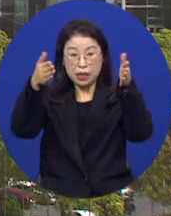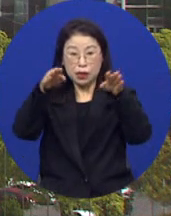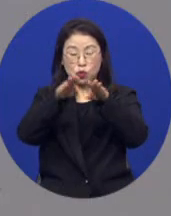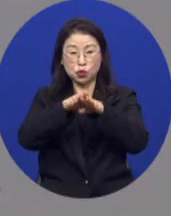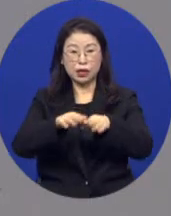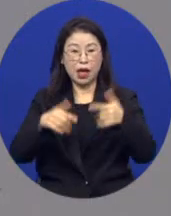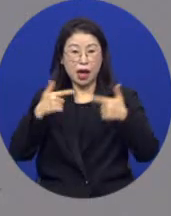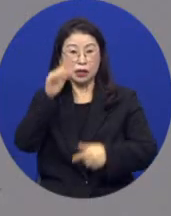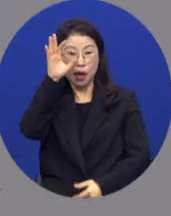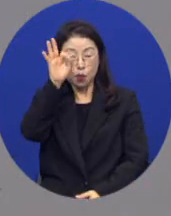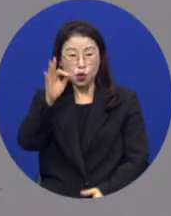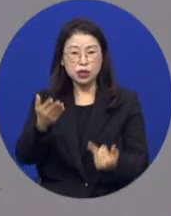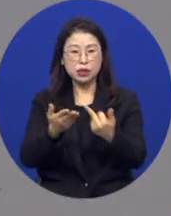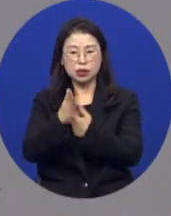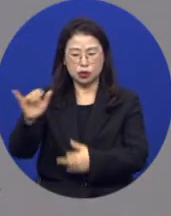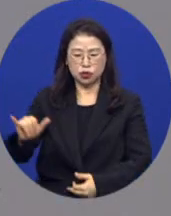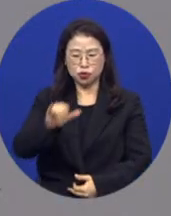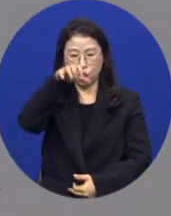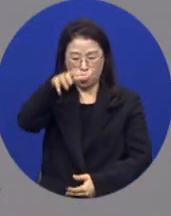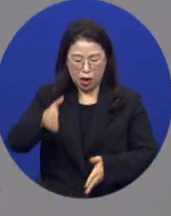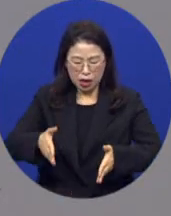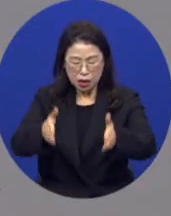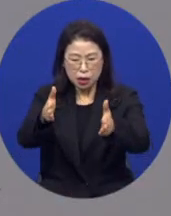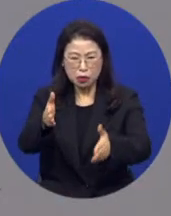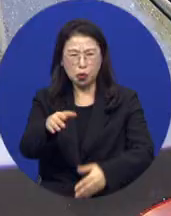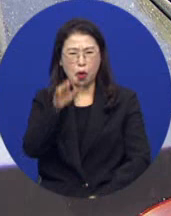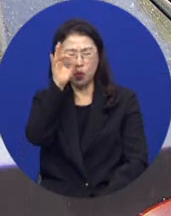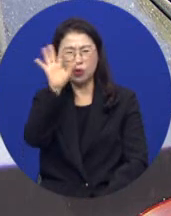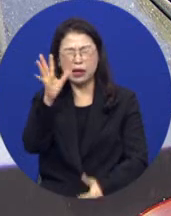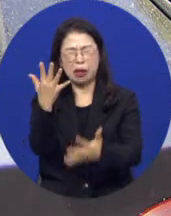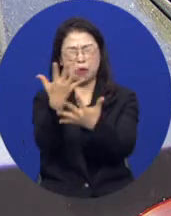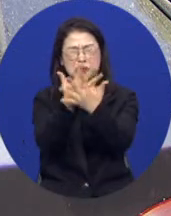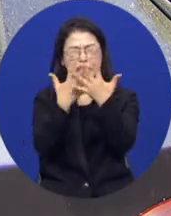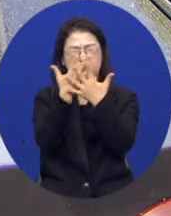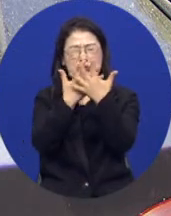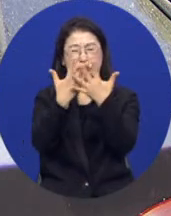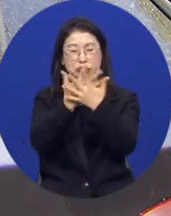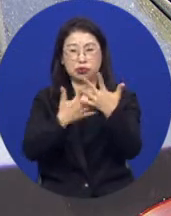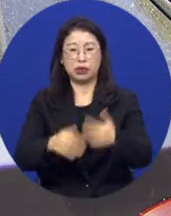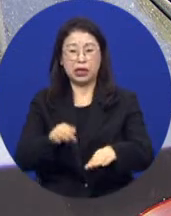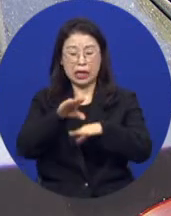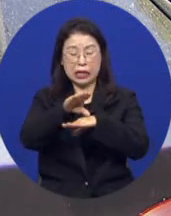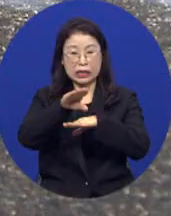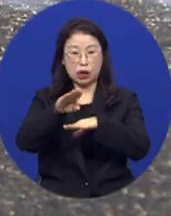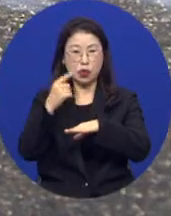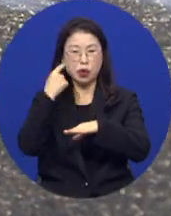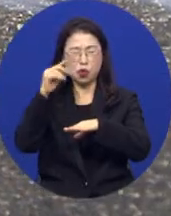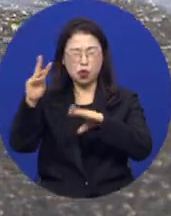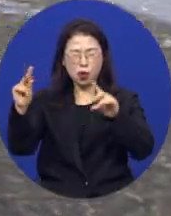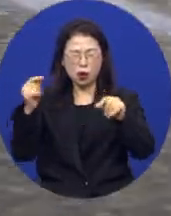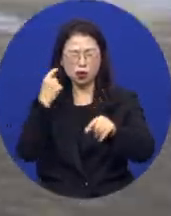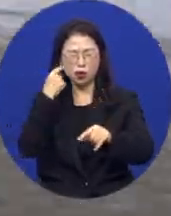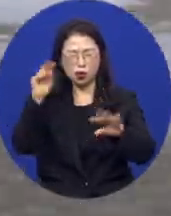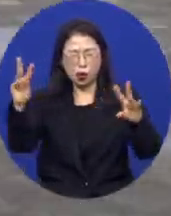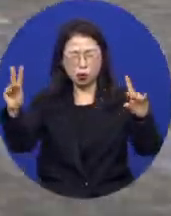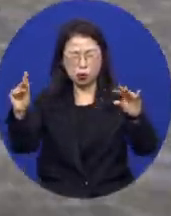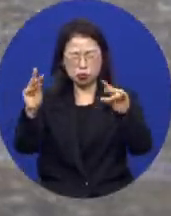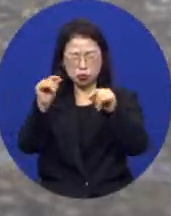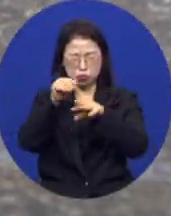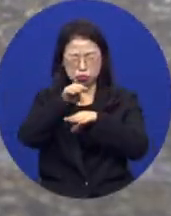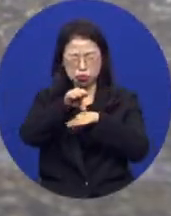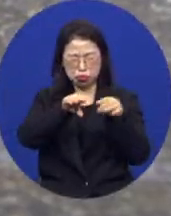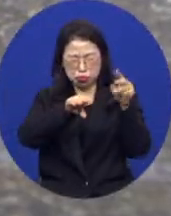늘 볼 수 있었던 제주공항 활주로도 보이지 않습니다. 차 위에는 꽃가루와 뒤섞인 노란 먼지가